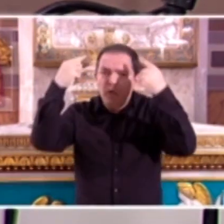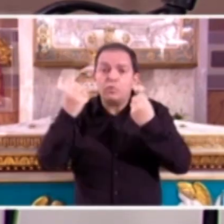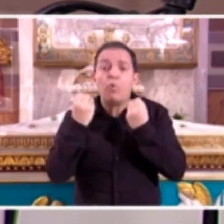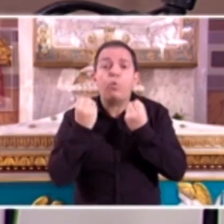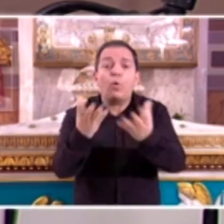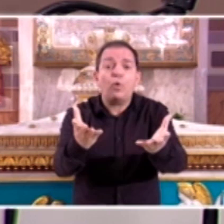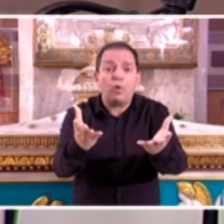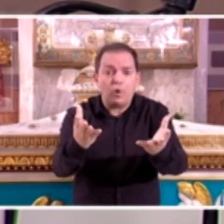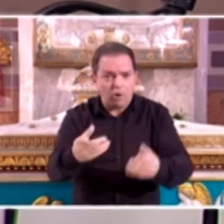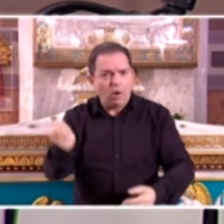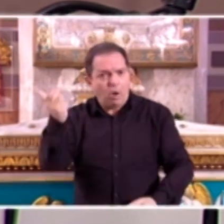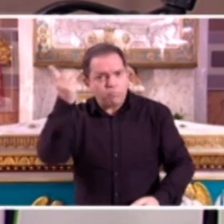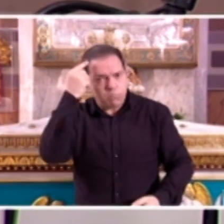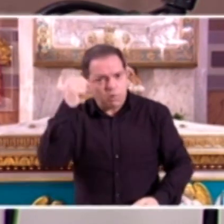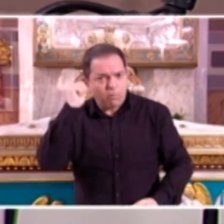και ου και εστέ